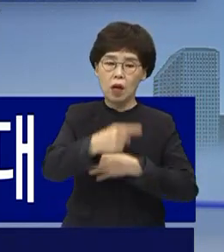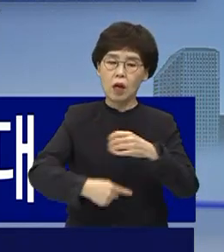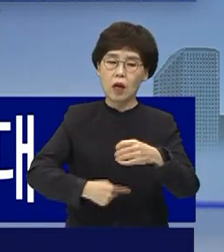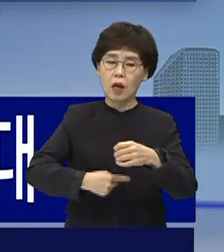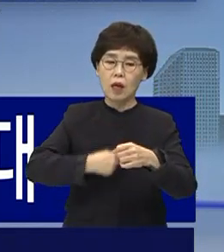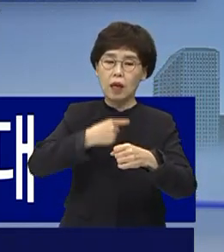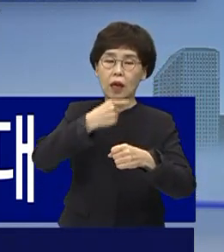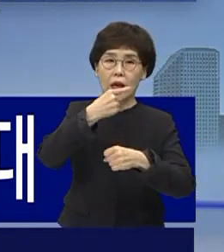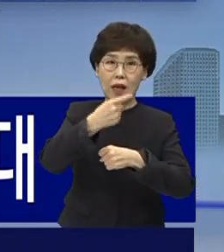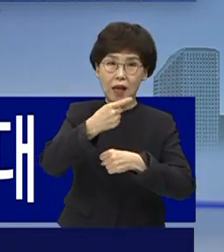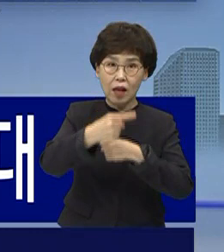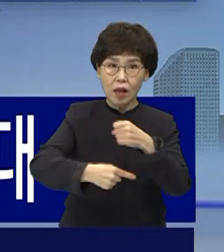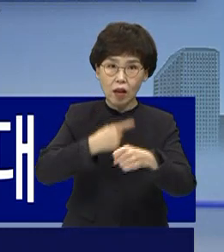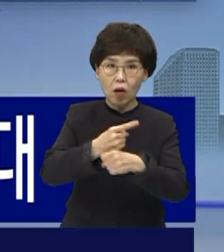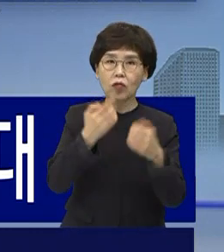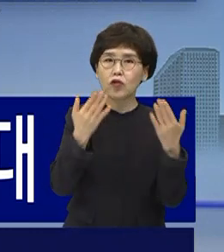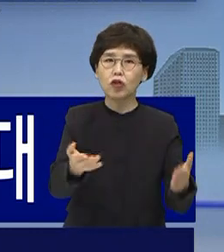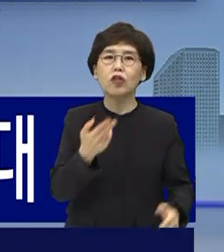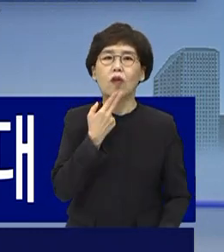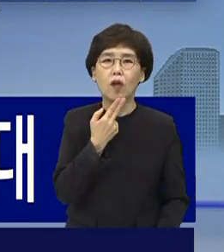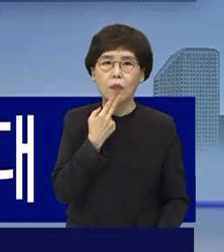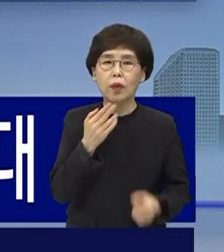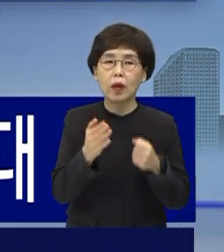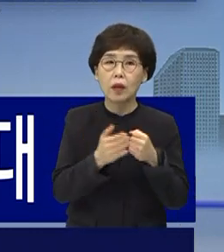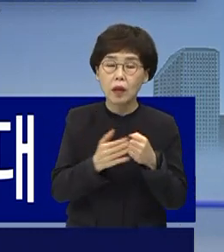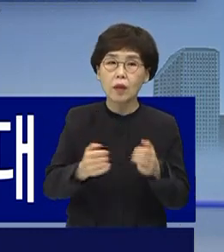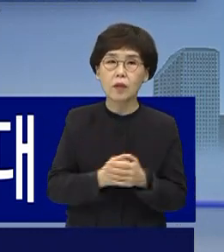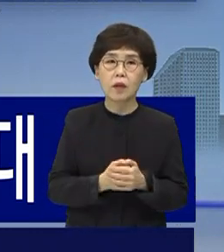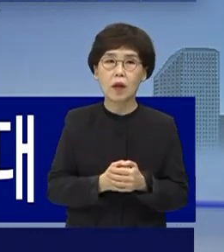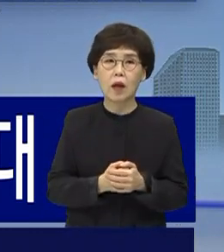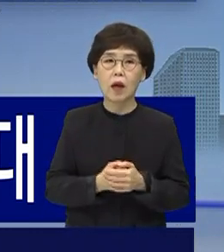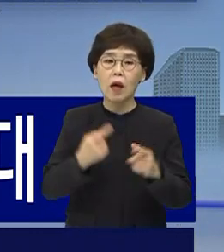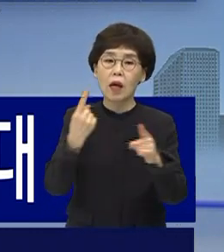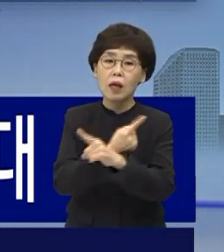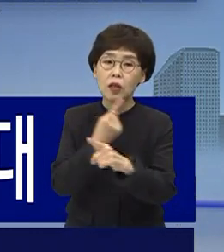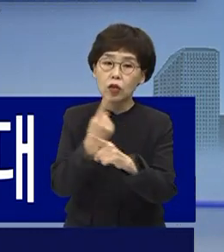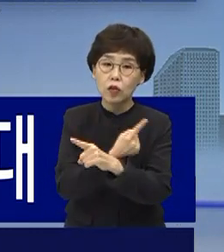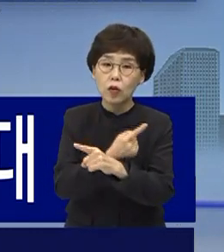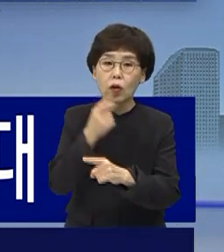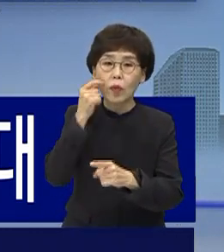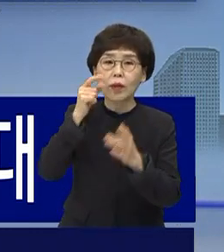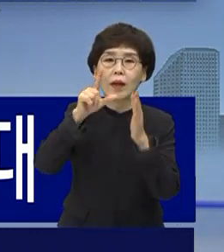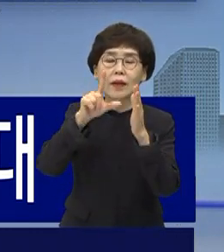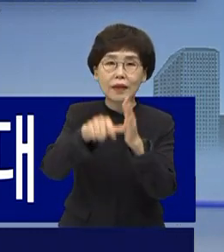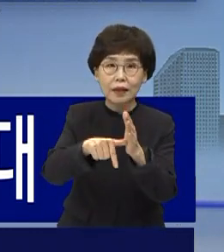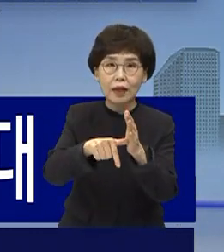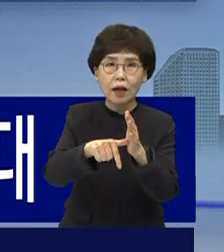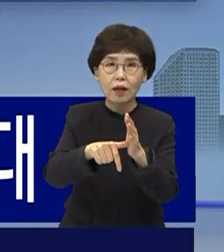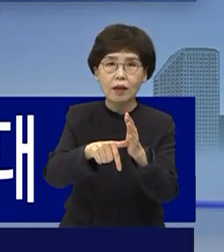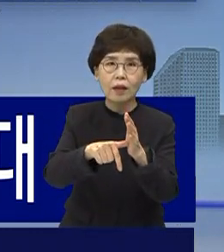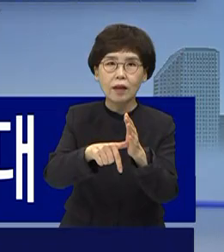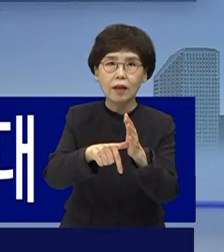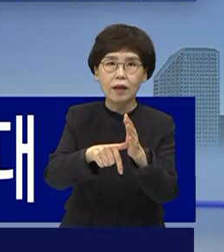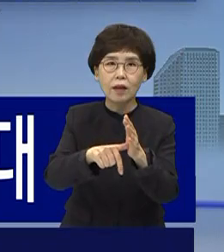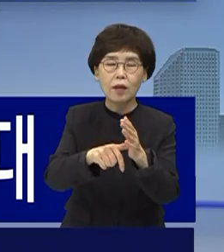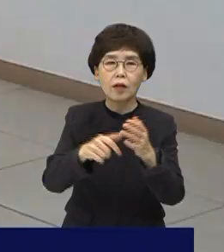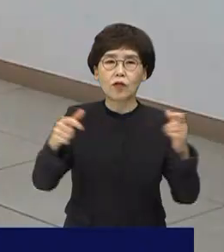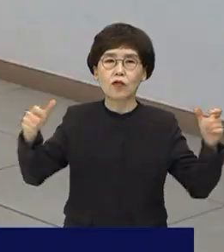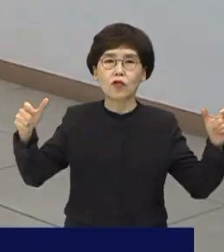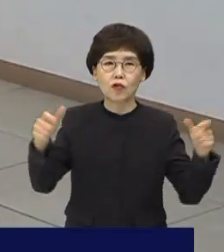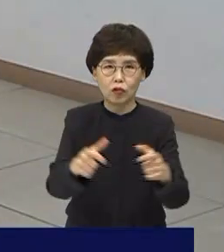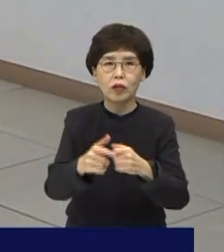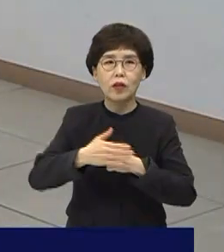무휴로 운영되는 만큼 진료 사각 시간대를 줄이는 데 도움이 될 것으로 기대됩니다. 한주환 기자입니다.